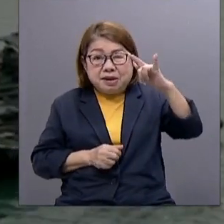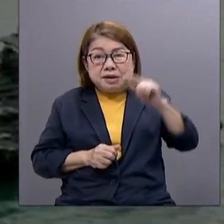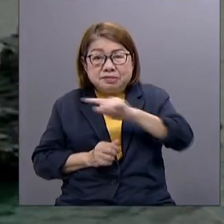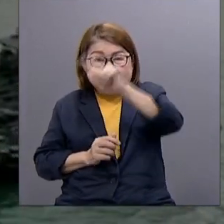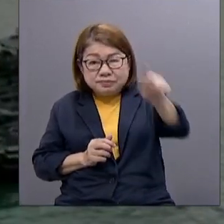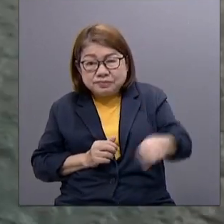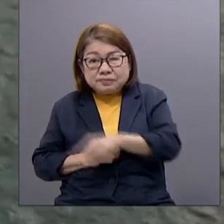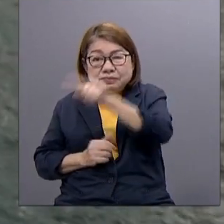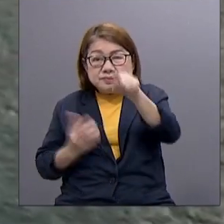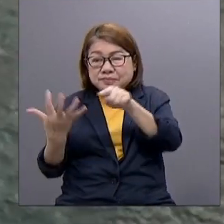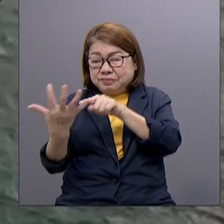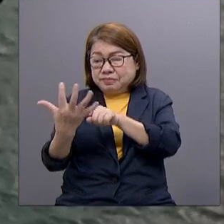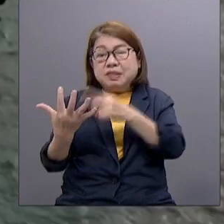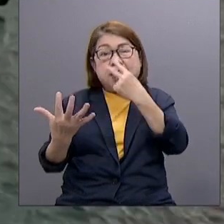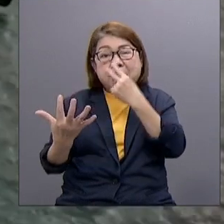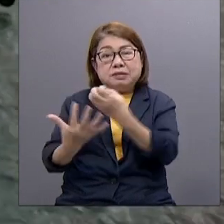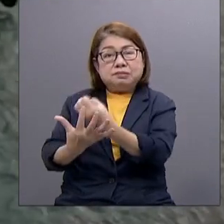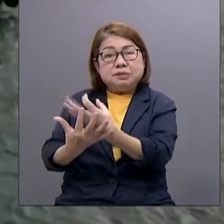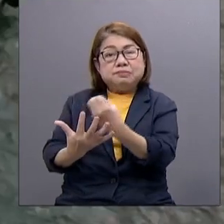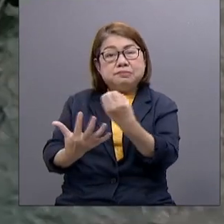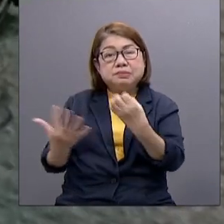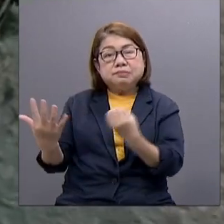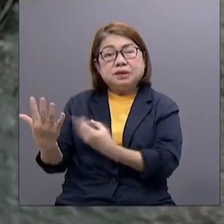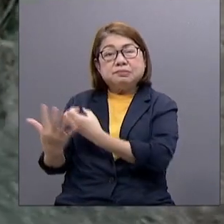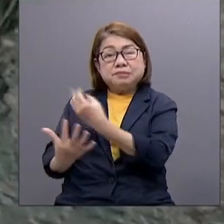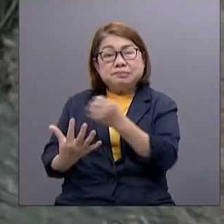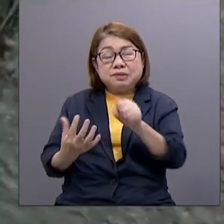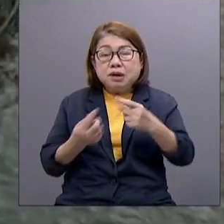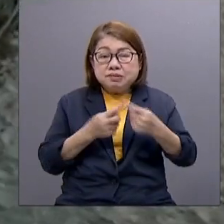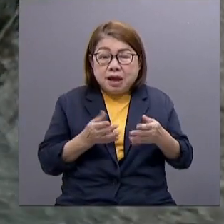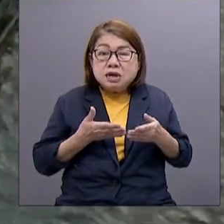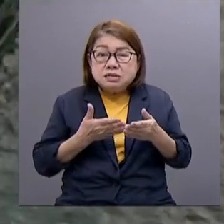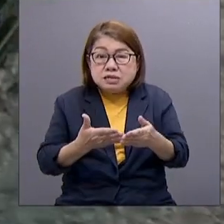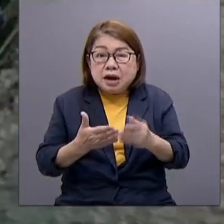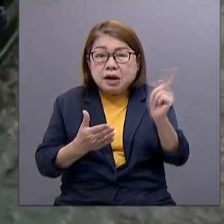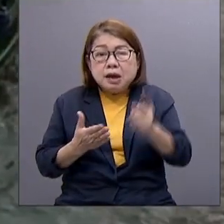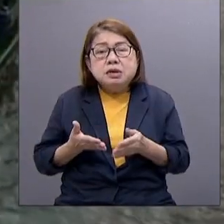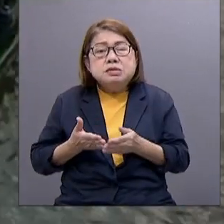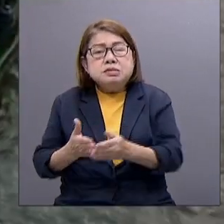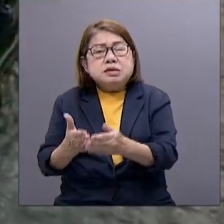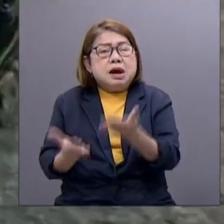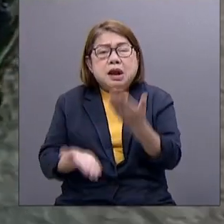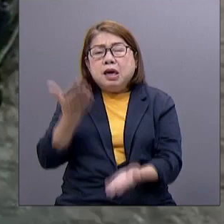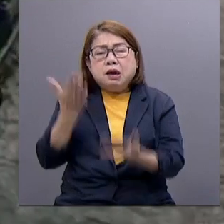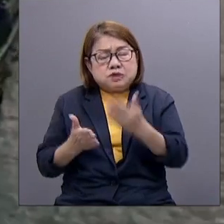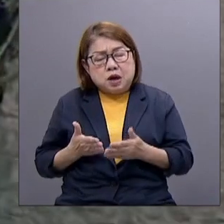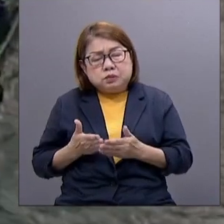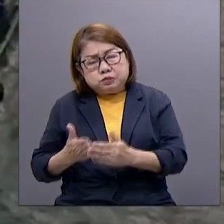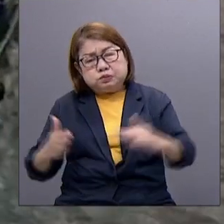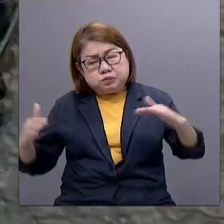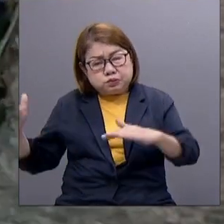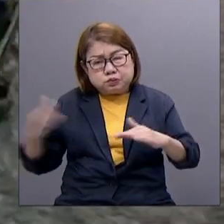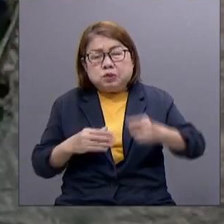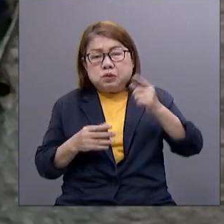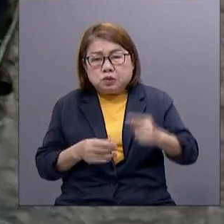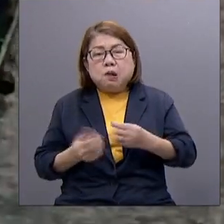เรดารค่ะระบบทรานสปอนเดอร์มันจะขึ้นในลักษณะนั้นพอมันเป็นเรือเนี่ยไม่ว่าจะเรือลำไหนก็แล้วแต่ค่ะมันจะต้องแจ้งขึ้นมาบน